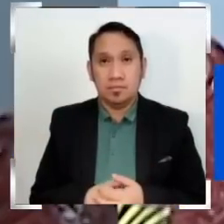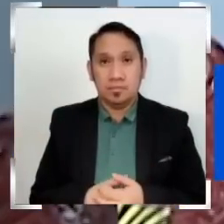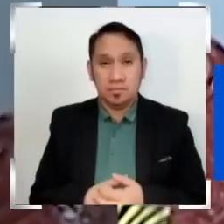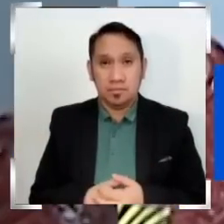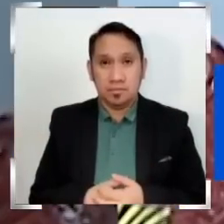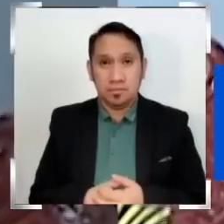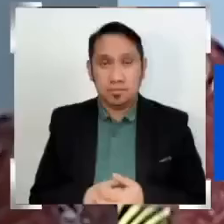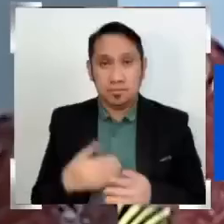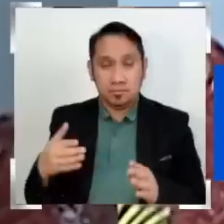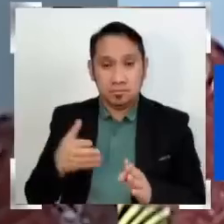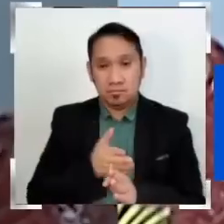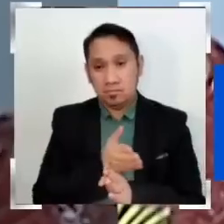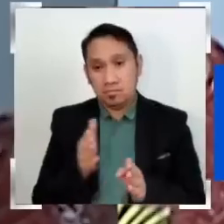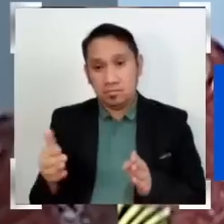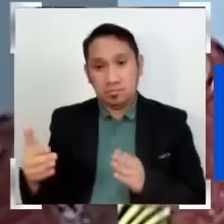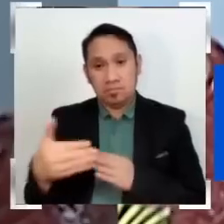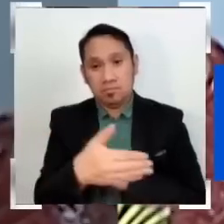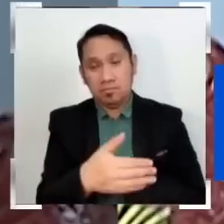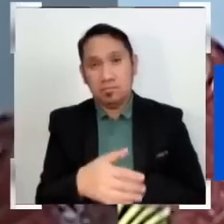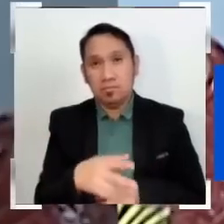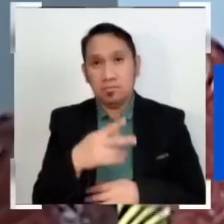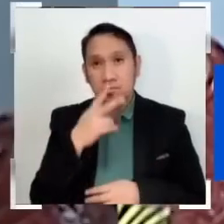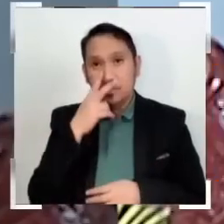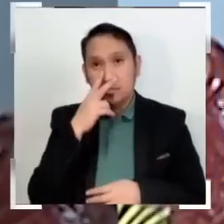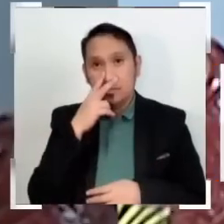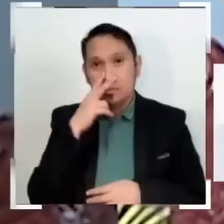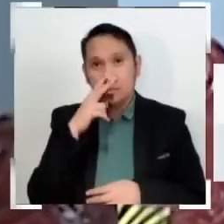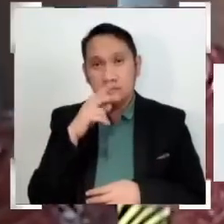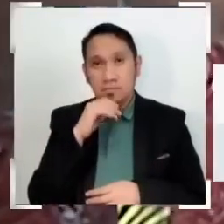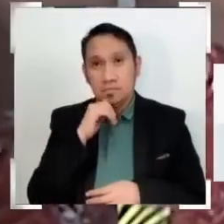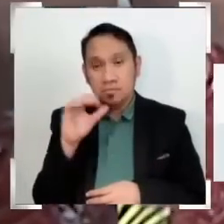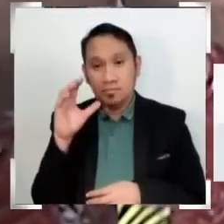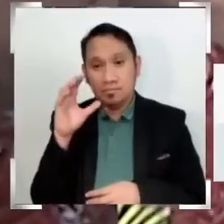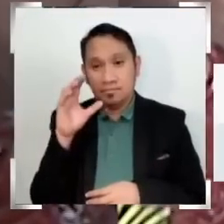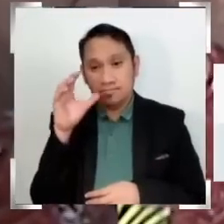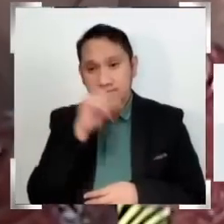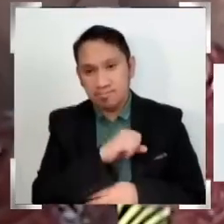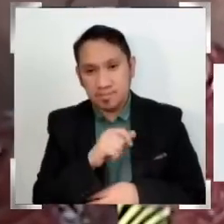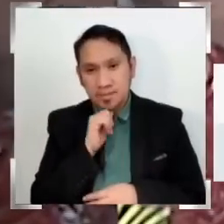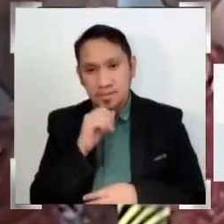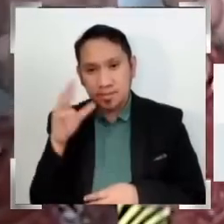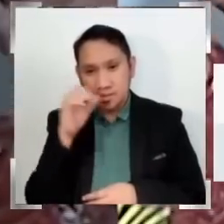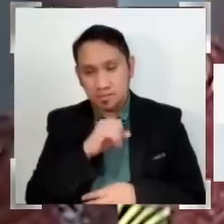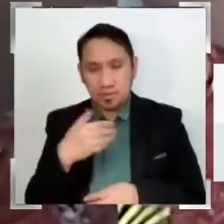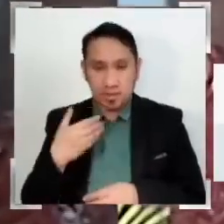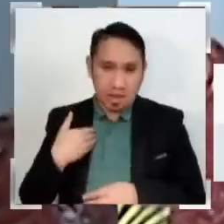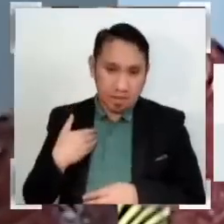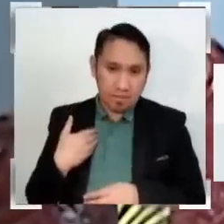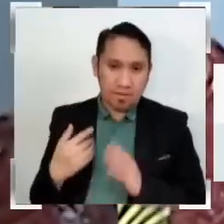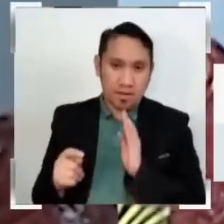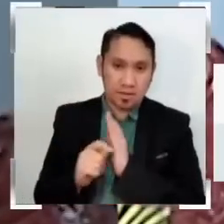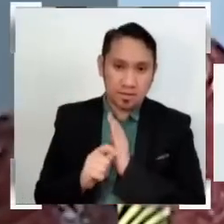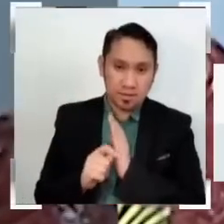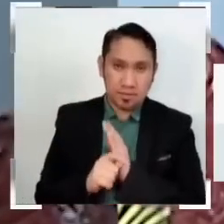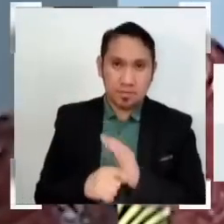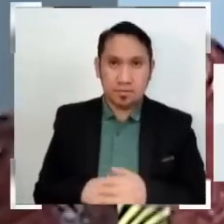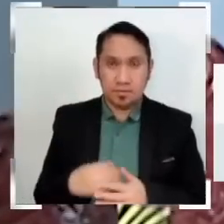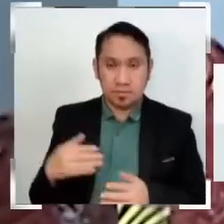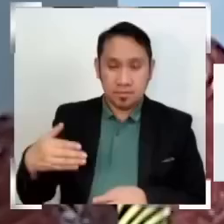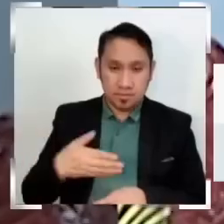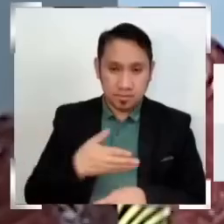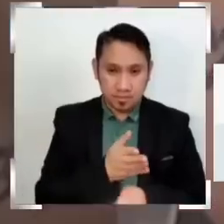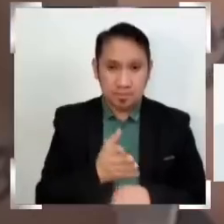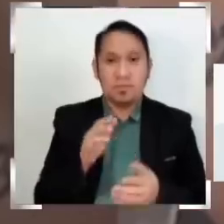Pag umubertig niya, hindi niya siguro natantya, no? Yung parating at medyo kurbada. Doon ho nangyari